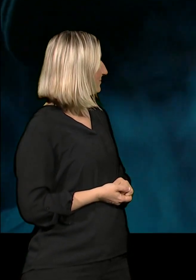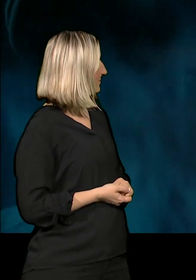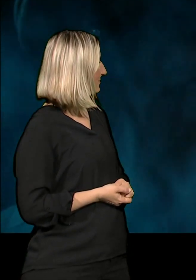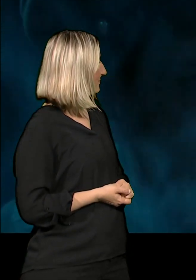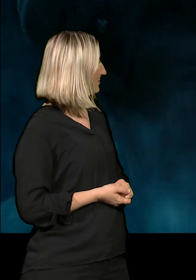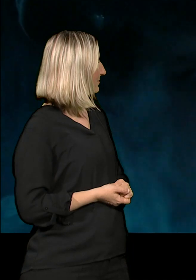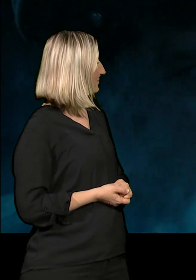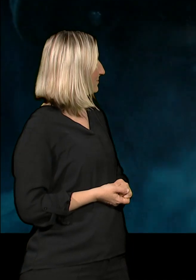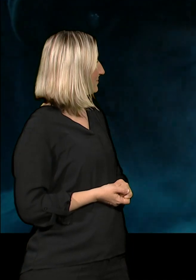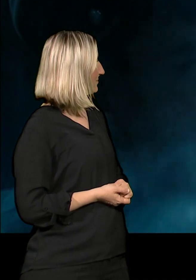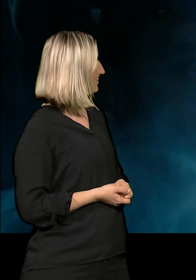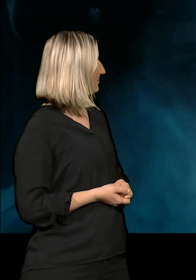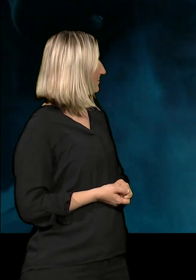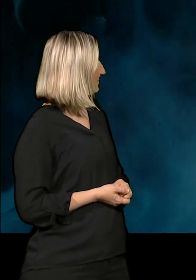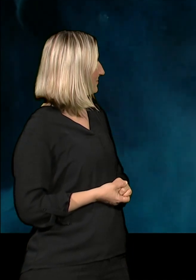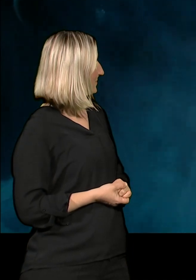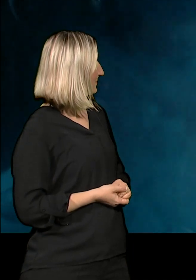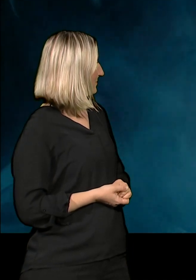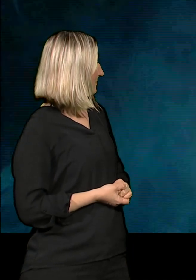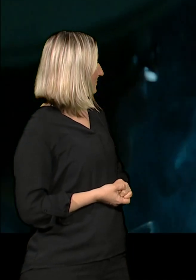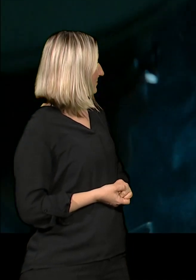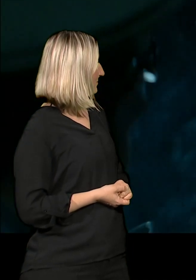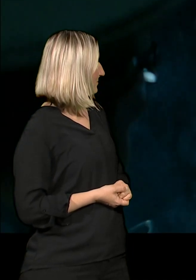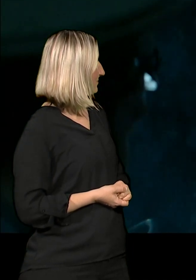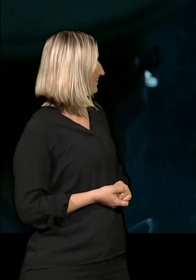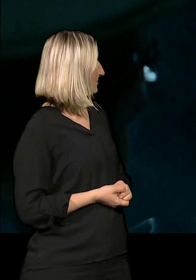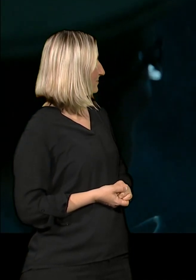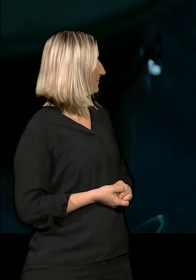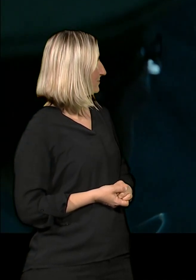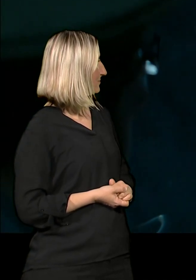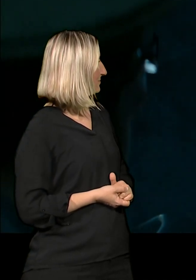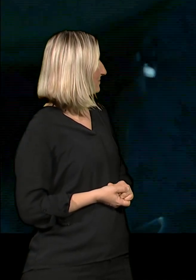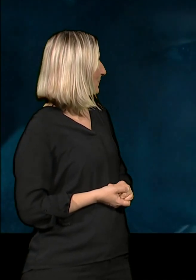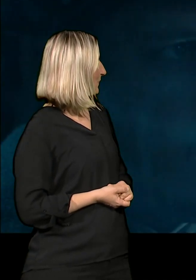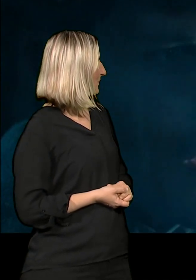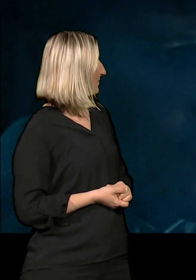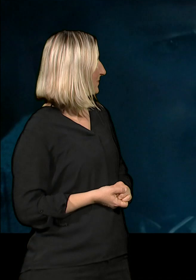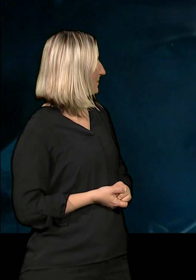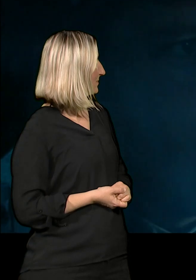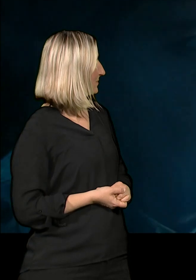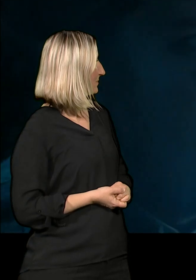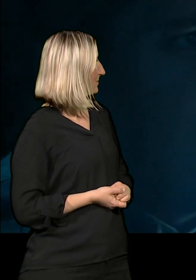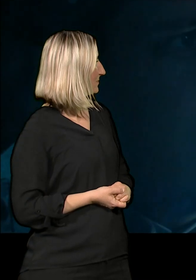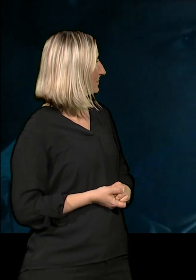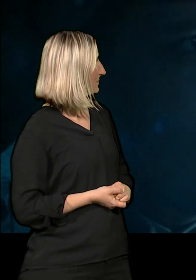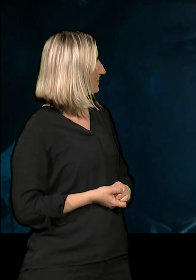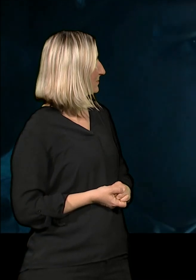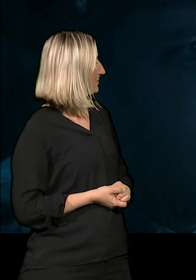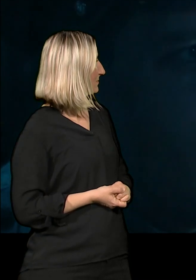Что, я что-то не видел? Мы что-то не видели? Не понимали что-то? Я все видел, все